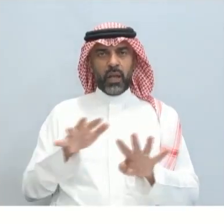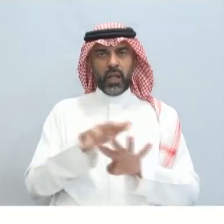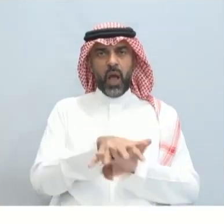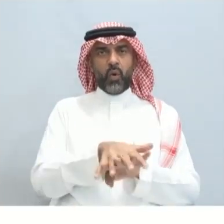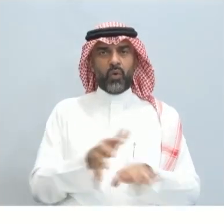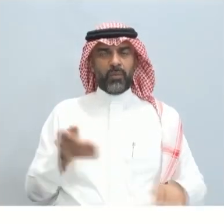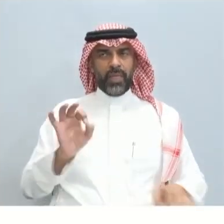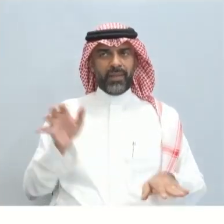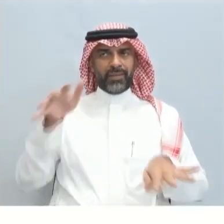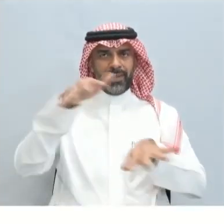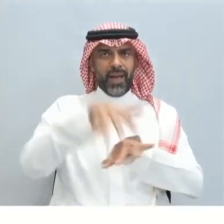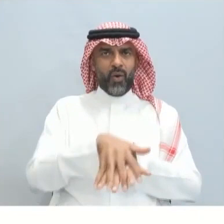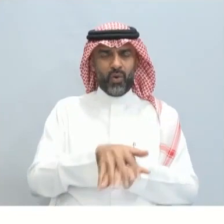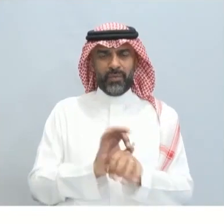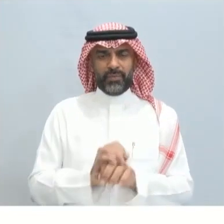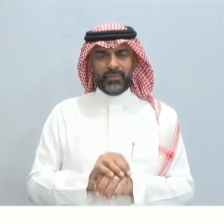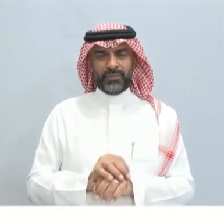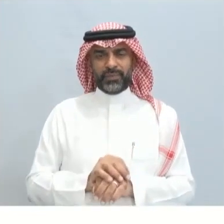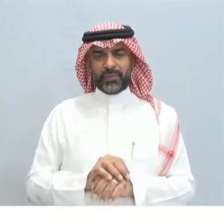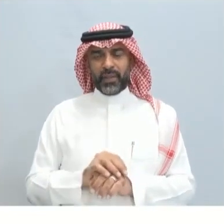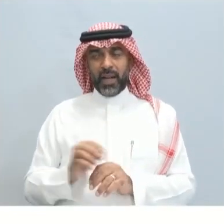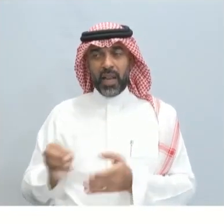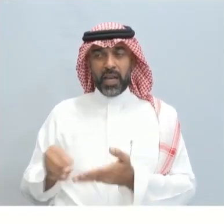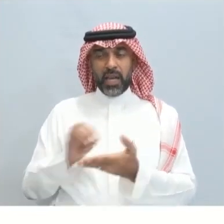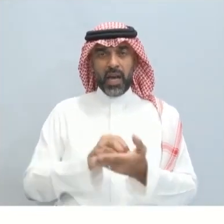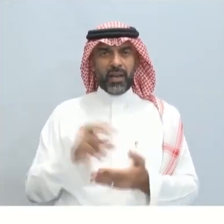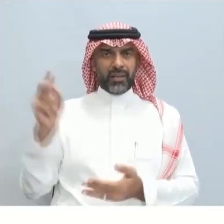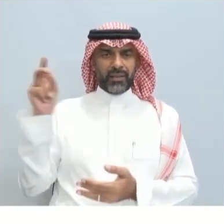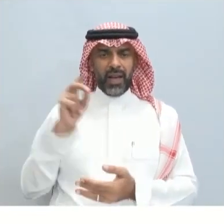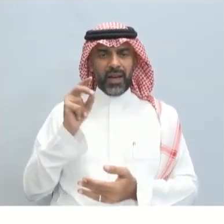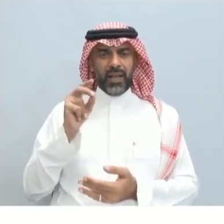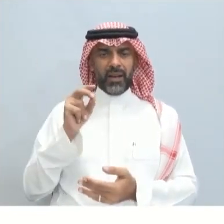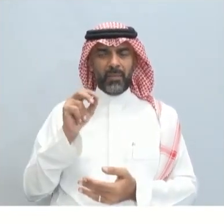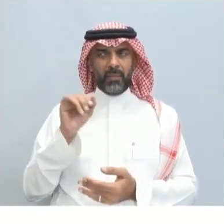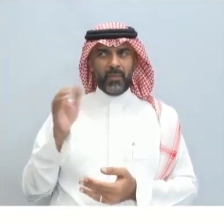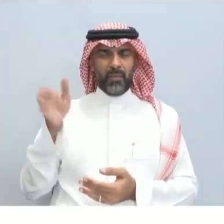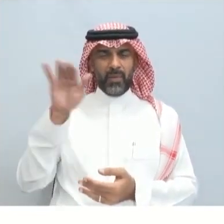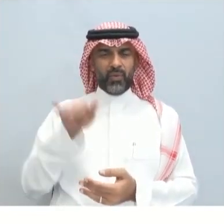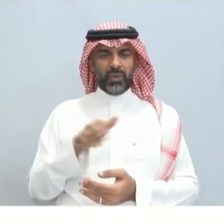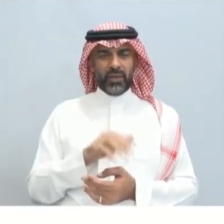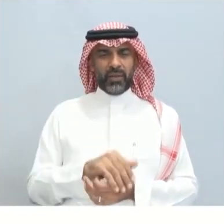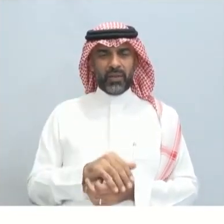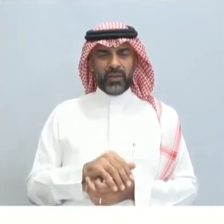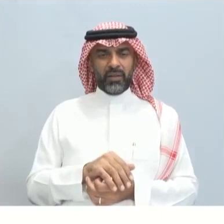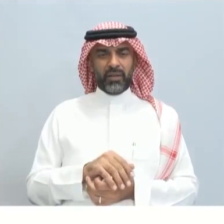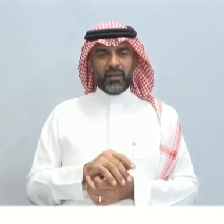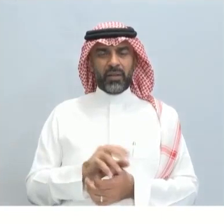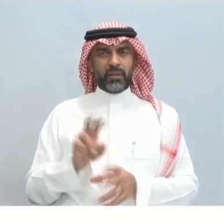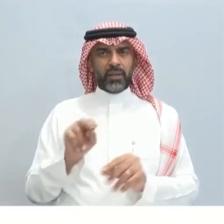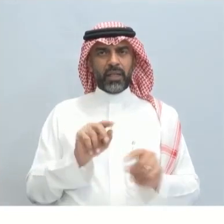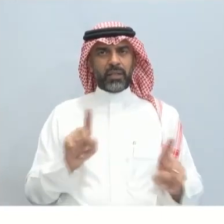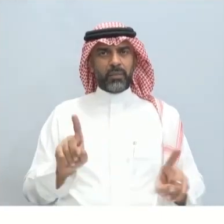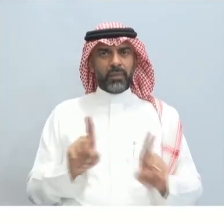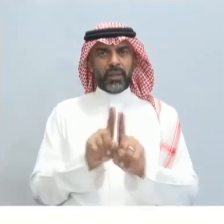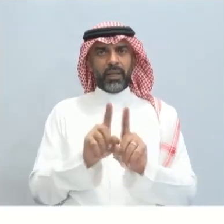التداخل معدل نقل الطاقه الموجيه لموجه معينه معدل نقل الطاقه يتناسب طرديا